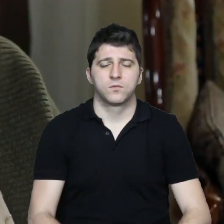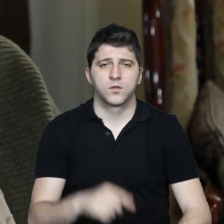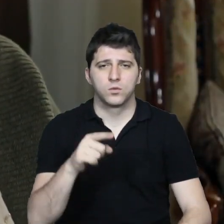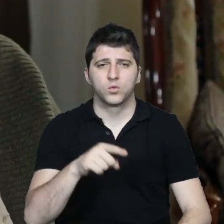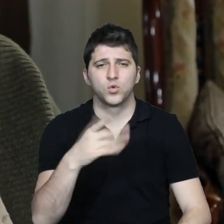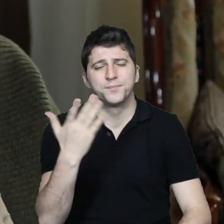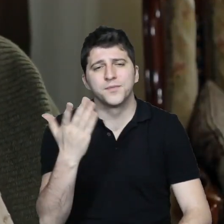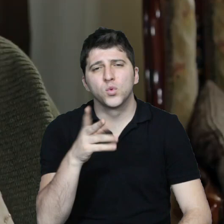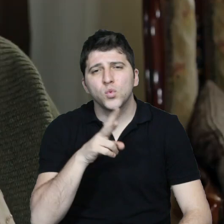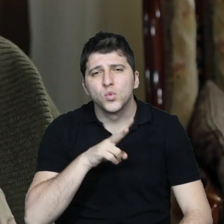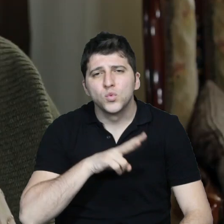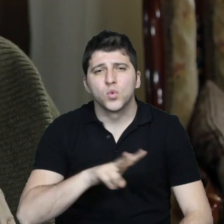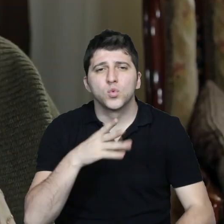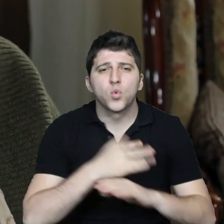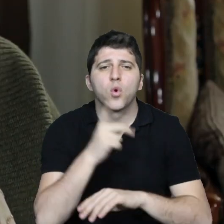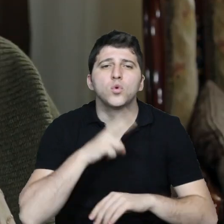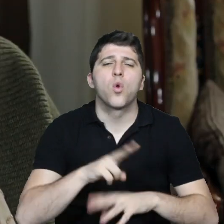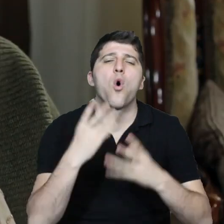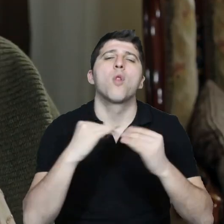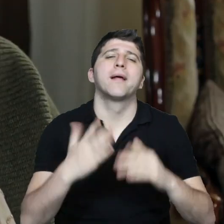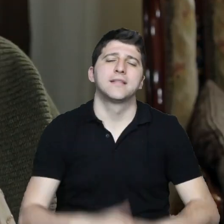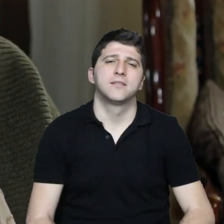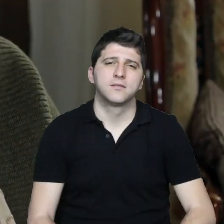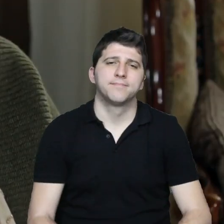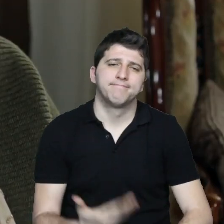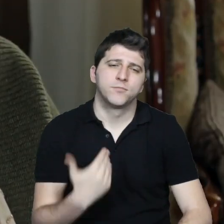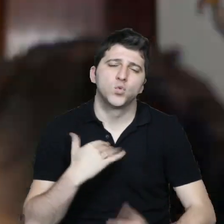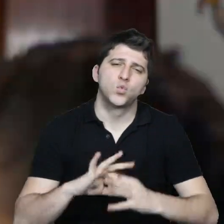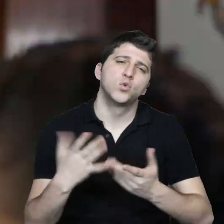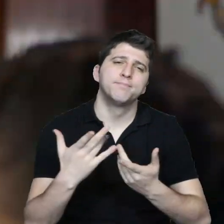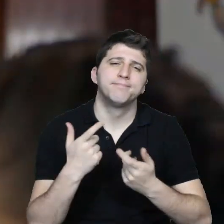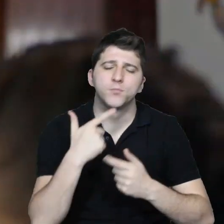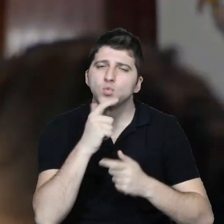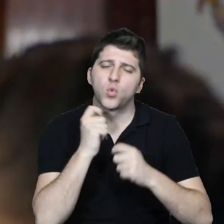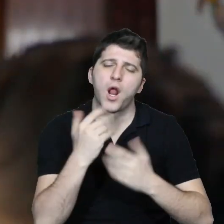yolda doğru bir yol olmadı. Yani kabul ediyorum.